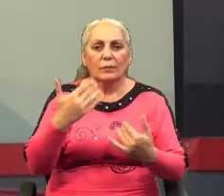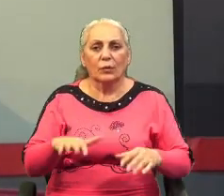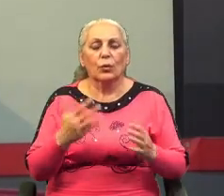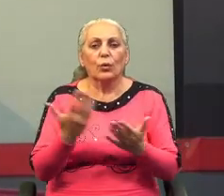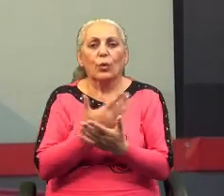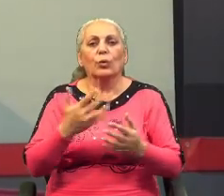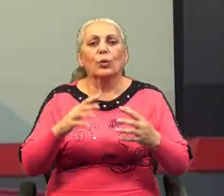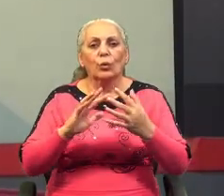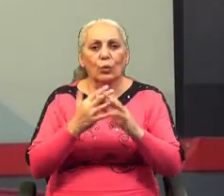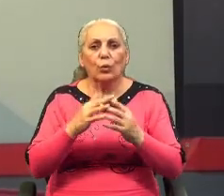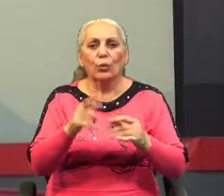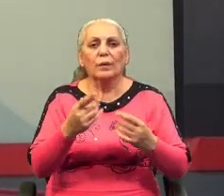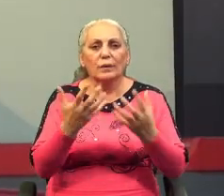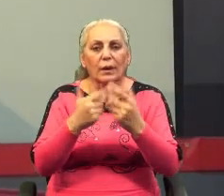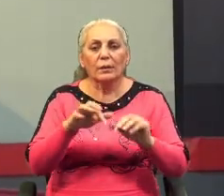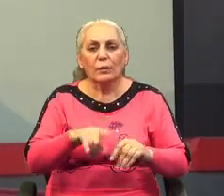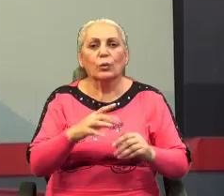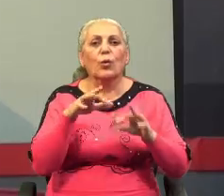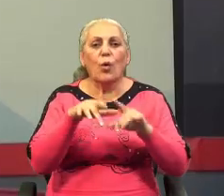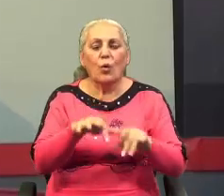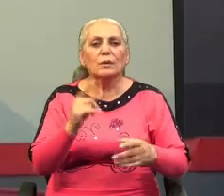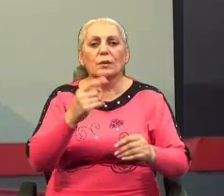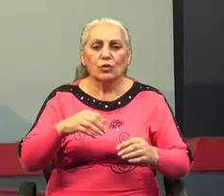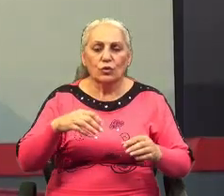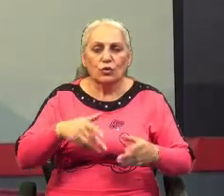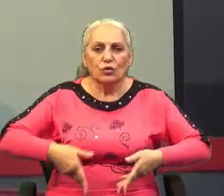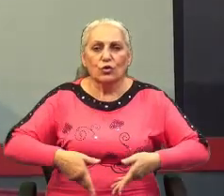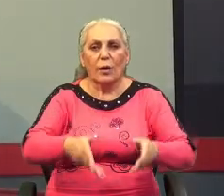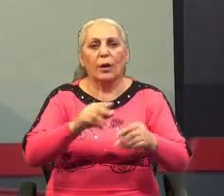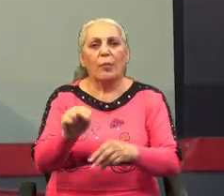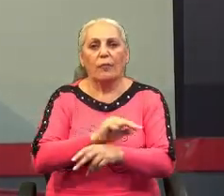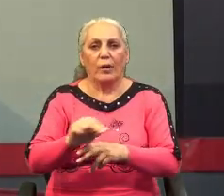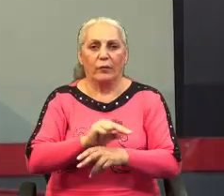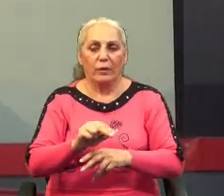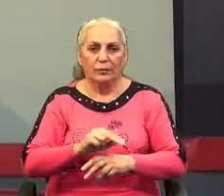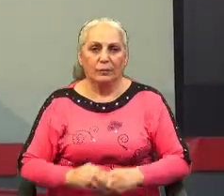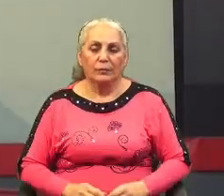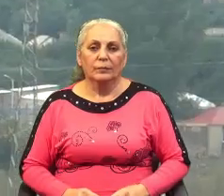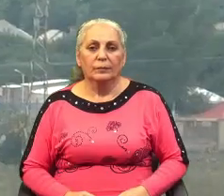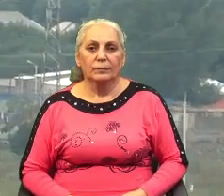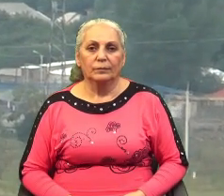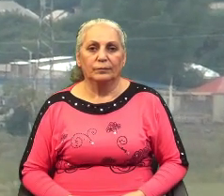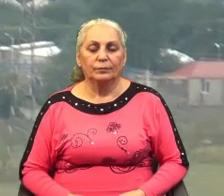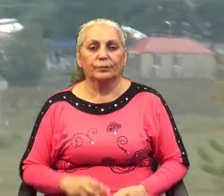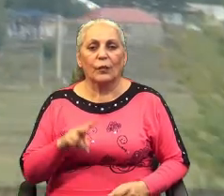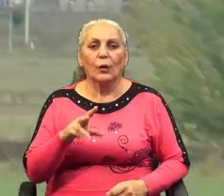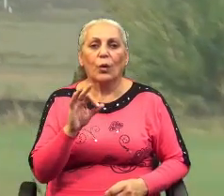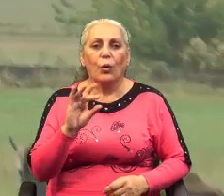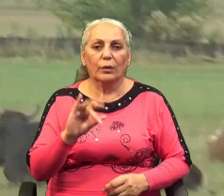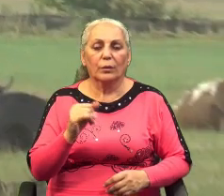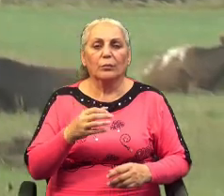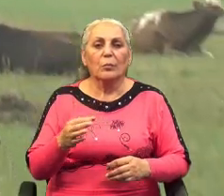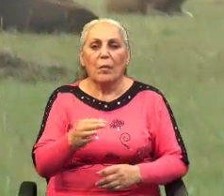գյուղ գործիքներ, ինչպես նաև վերանորոգվում են ճանապարհները, մանրամասները առաջարկվող տեսանյութում։ Լոռու մարզում